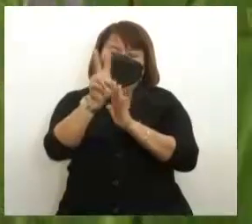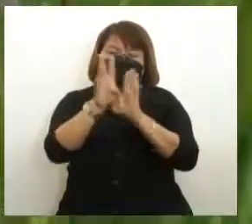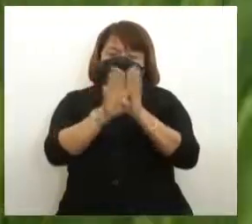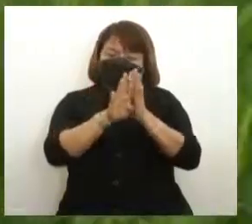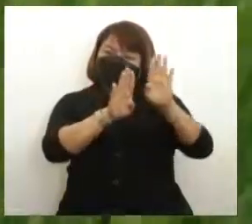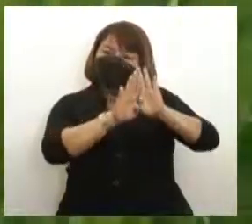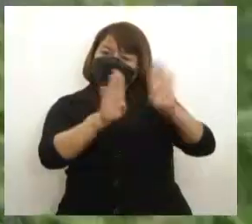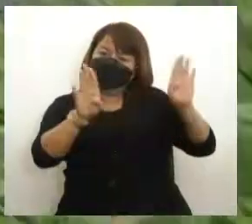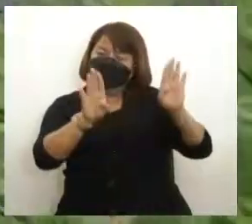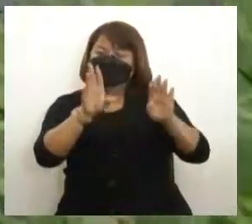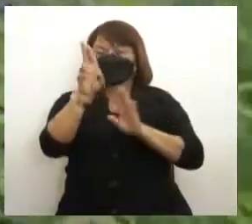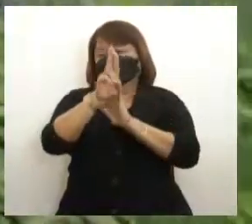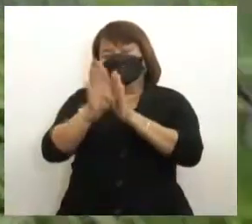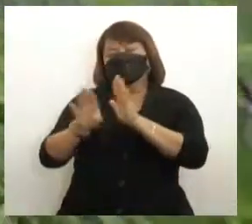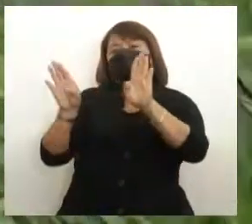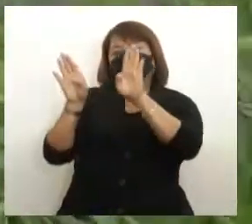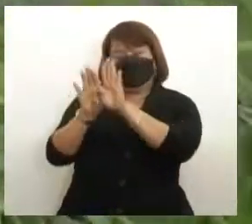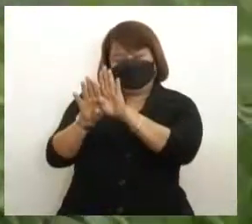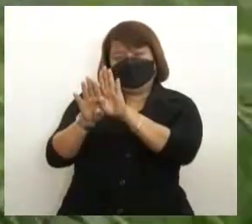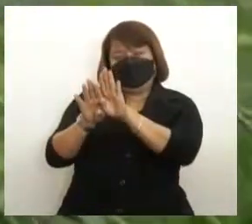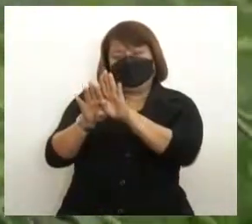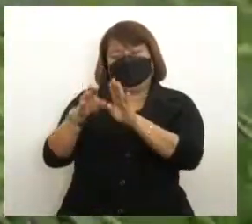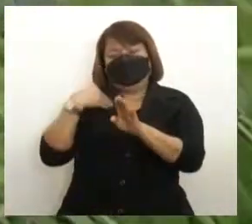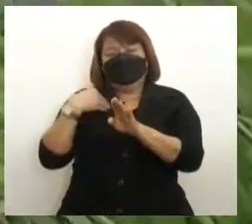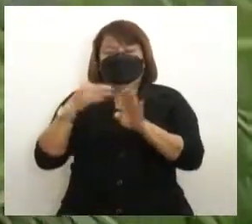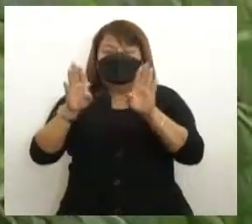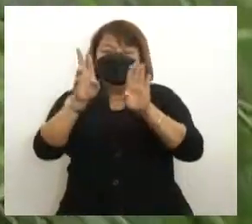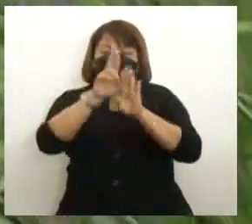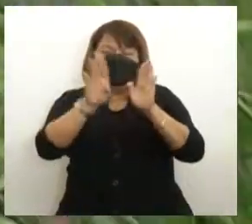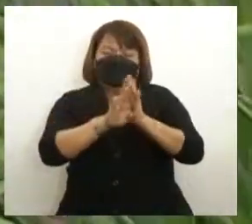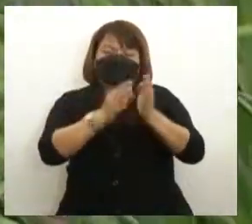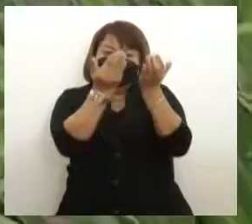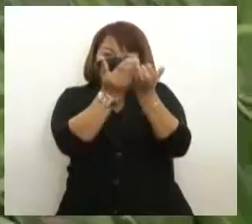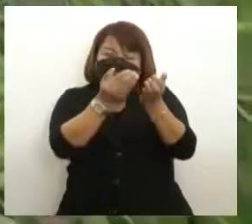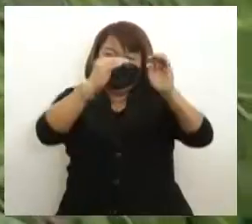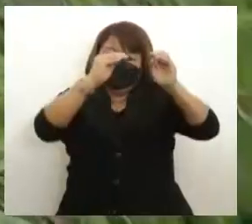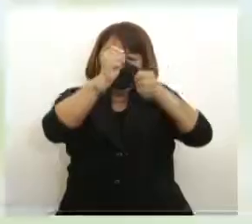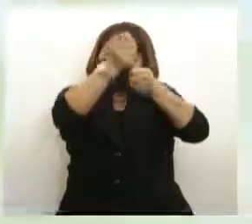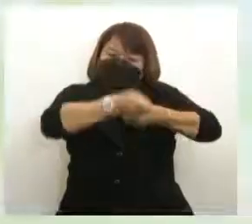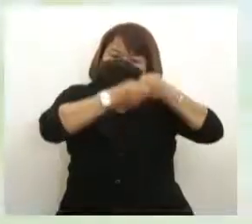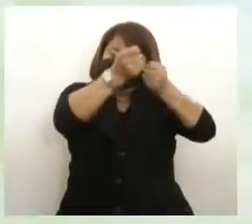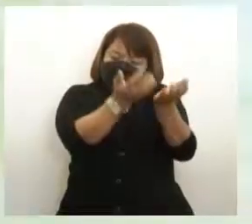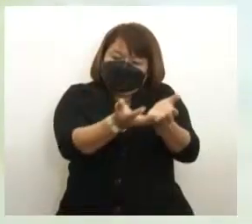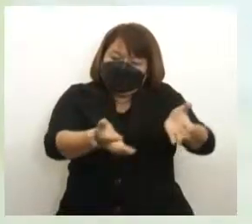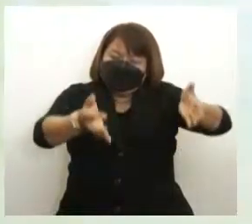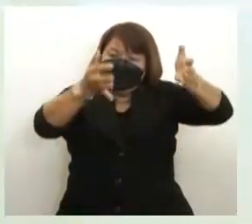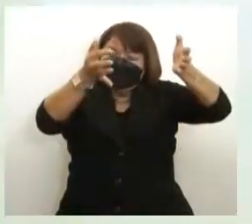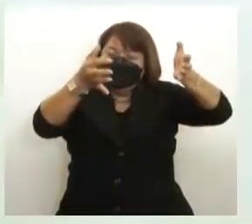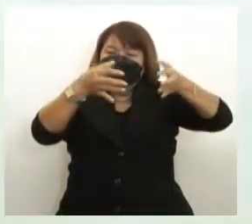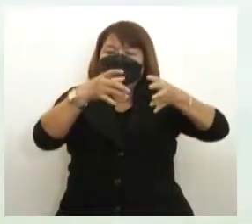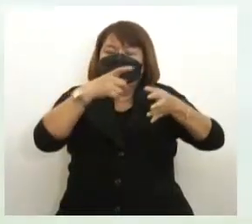ก็ระบบปิดนะครับระบบเปิดก็คือขุดสระลูกใหญ่นะครับในพื้นที่ที่เราไม่ได้ใช้ประโยชน์น